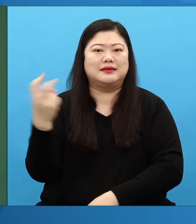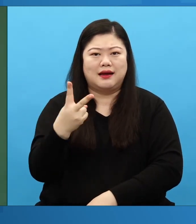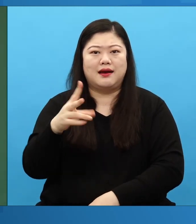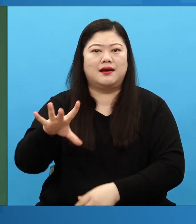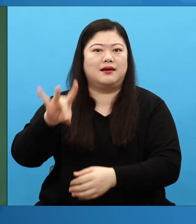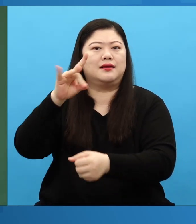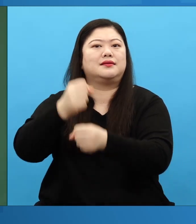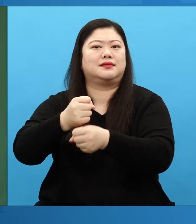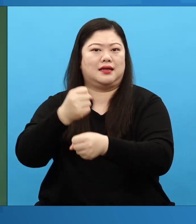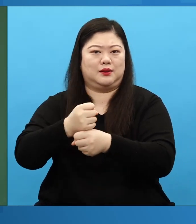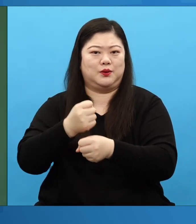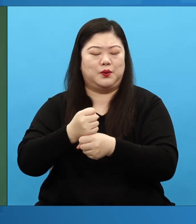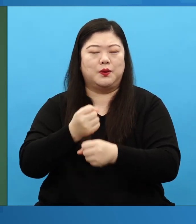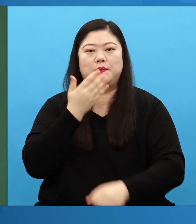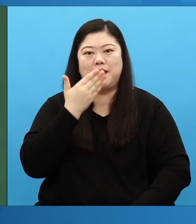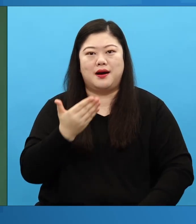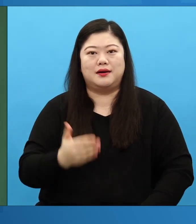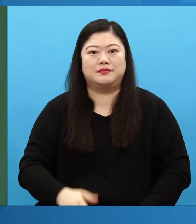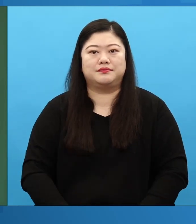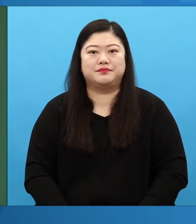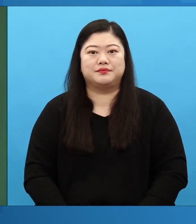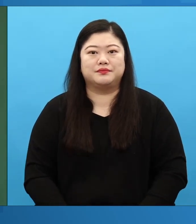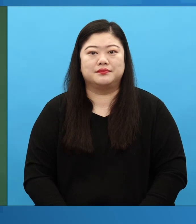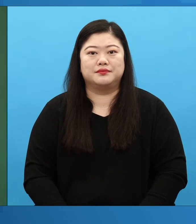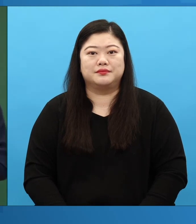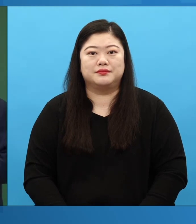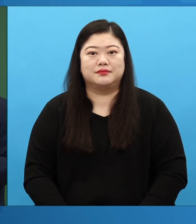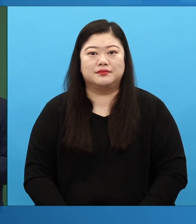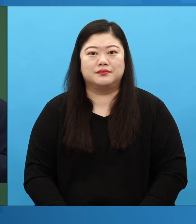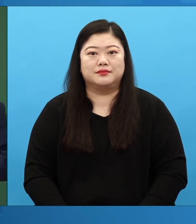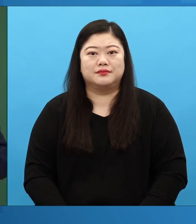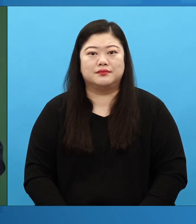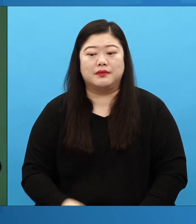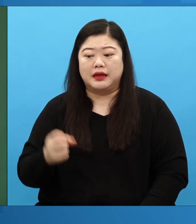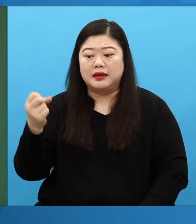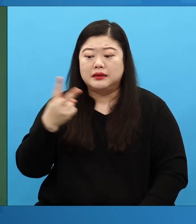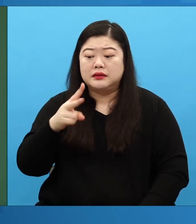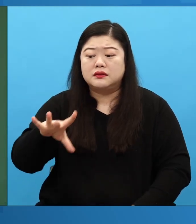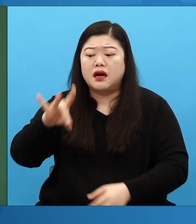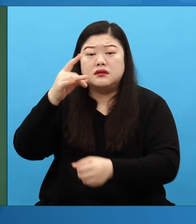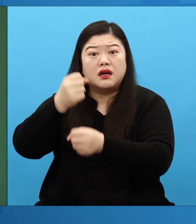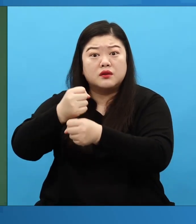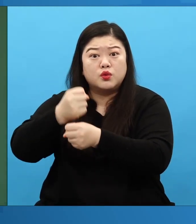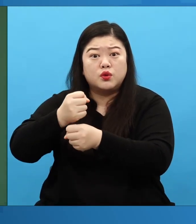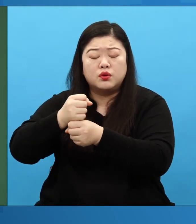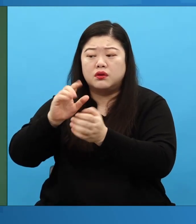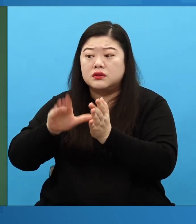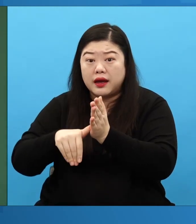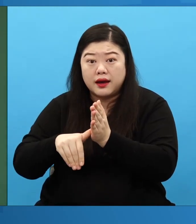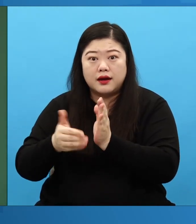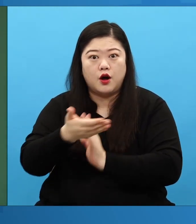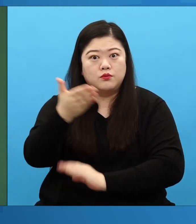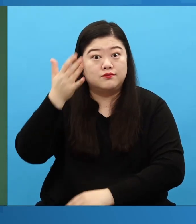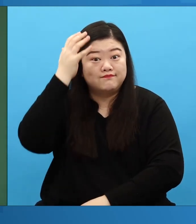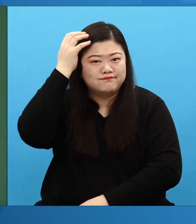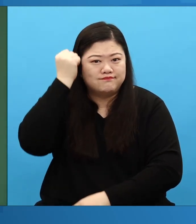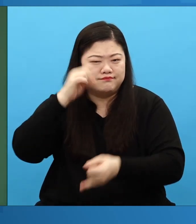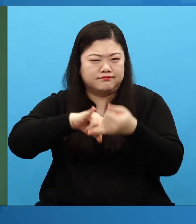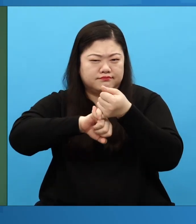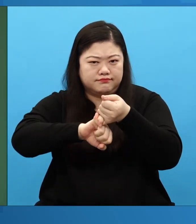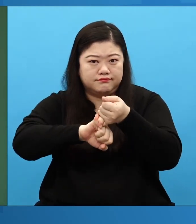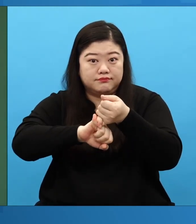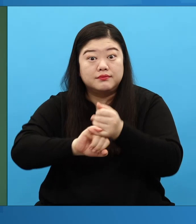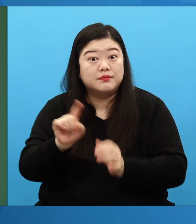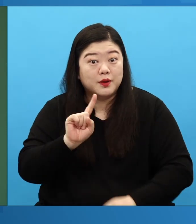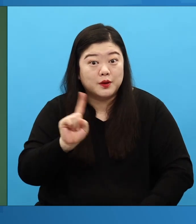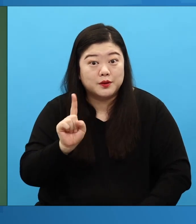towards what is recreation. 재창조 도전할 때 항상 생각이 이렇게 하나 있어요. And when you challenge towards recreation, there's something that you always have to think